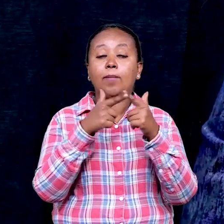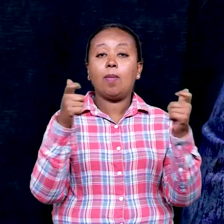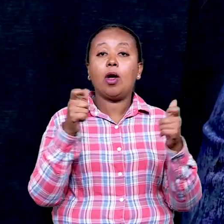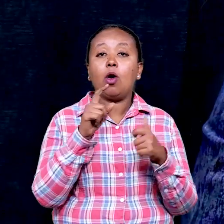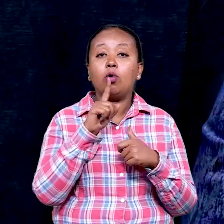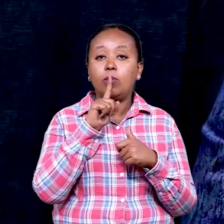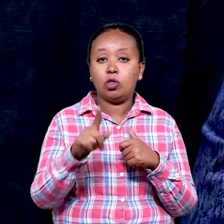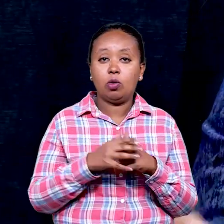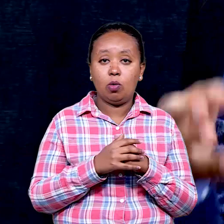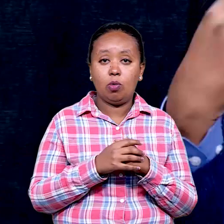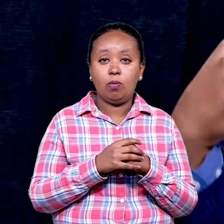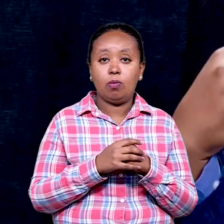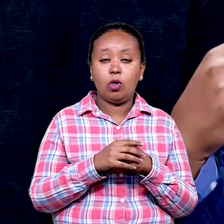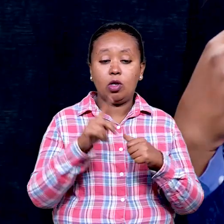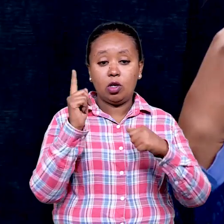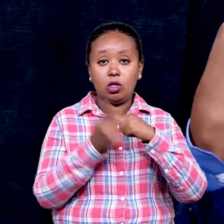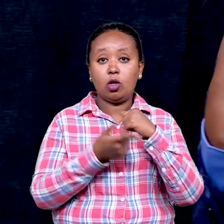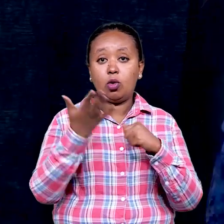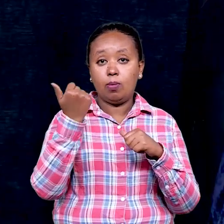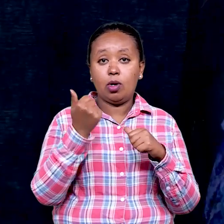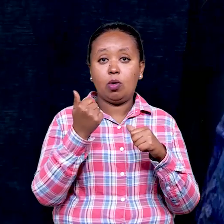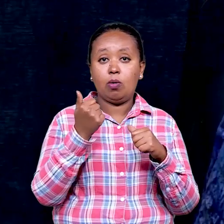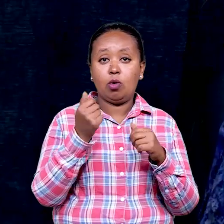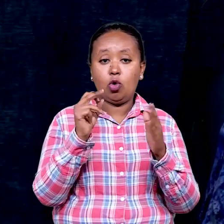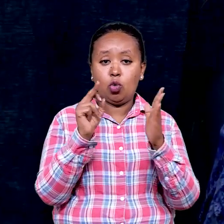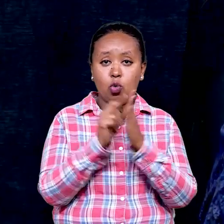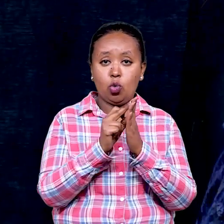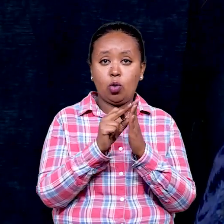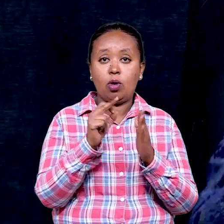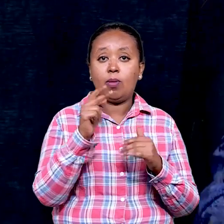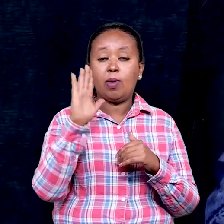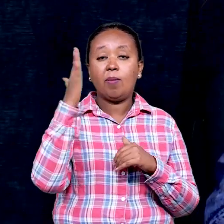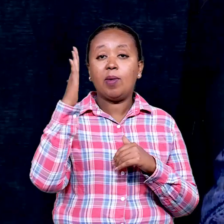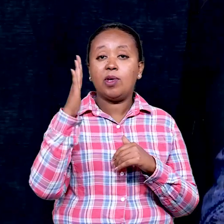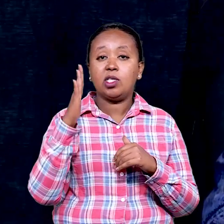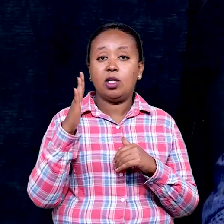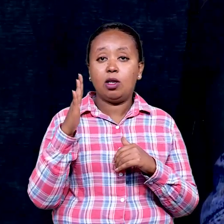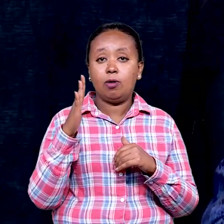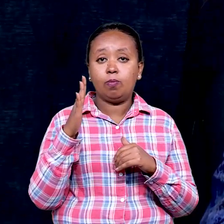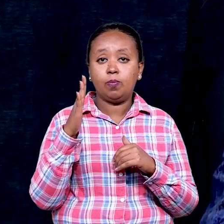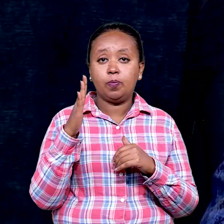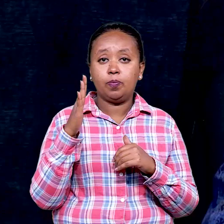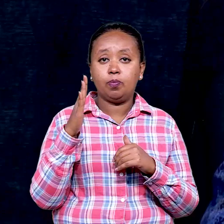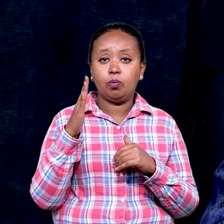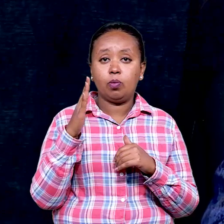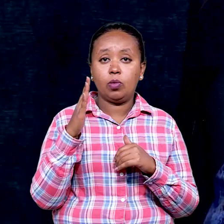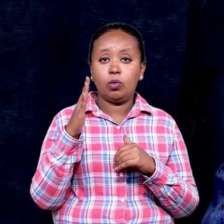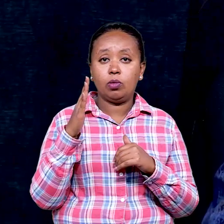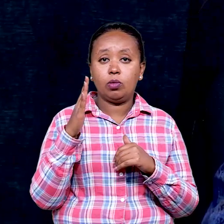በመቃወማችን ነው። ሶ ቅጣቱ የነበረው ምንድን ነው? ሩል ባይ ሎው በህግ በሚመስል